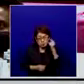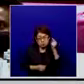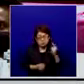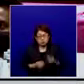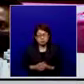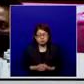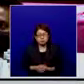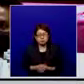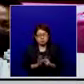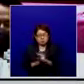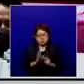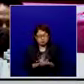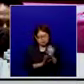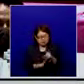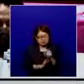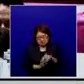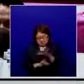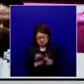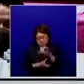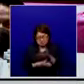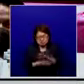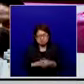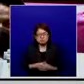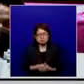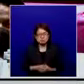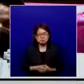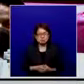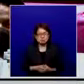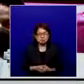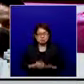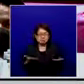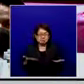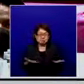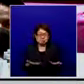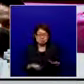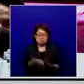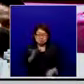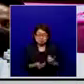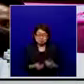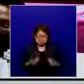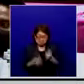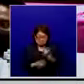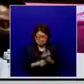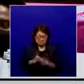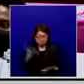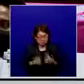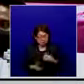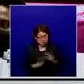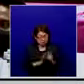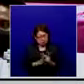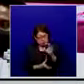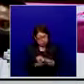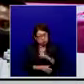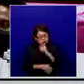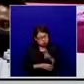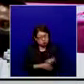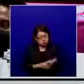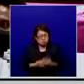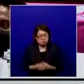ช้พ.ร.ก.ฉุกเฉินคุ้มกะลาหัวทำอะไรกูไม่ได้เพราะกูมีพ.ร.บ.ฉุกเฉินพ.ร.ก.ฉุกเฉินนี่